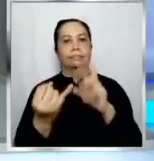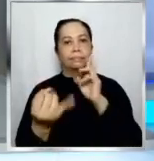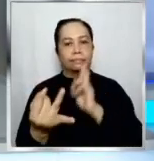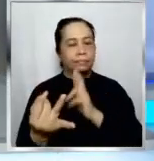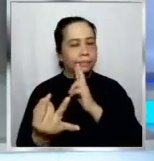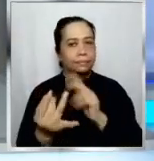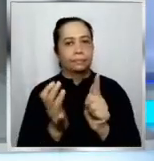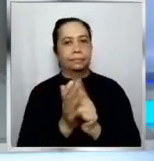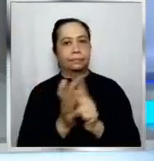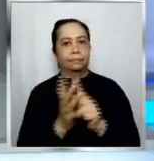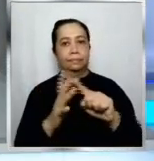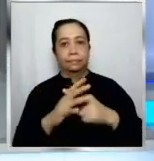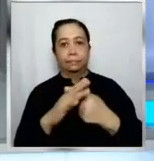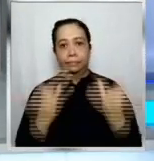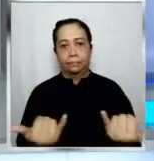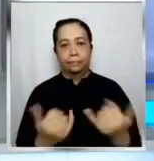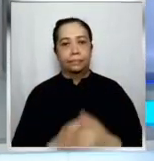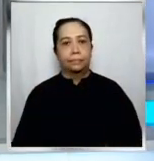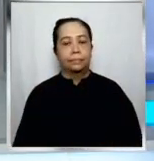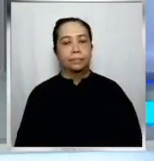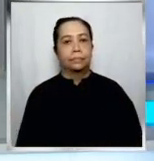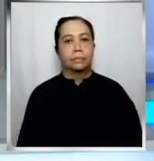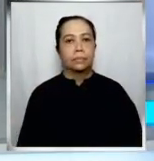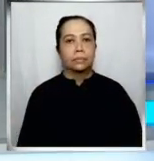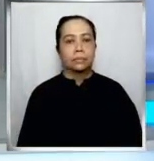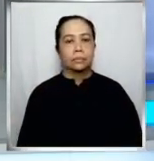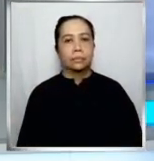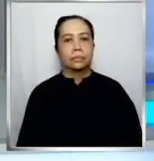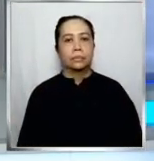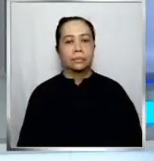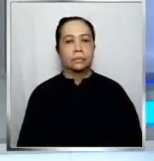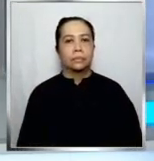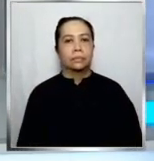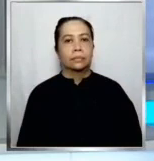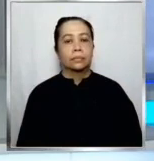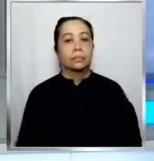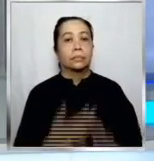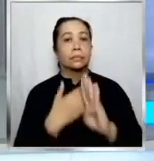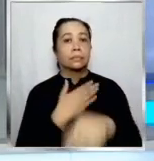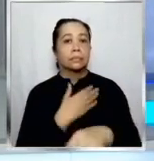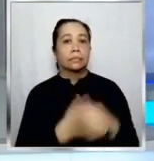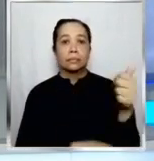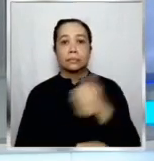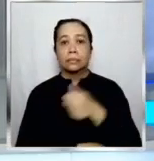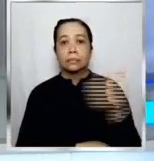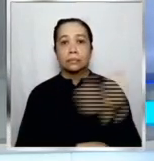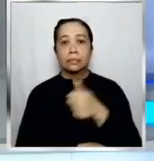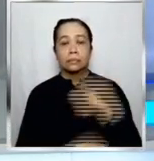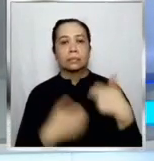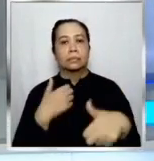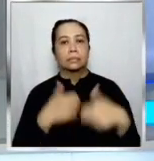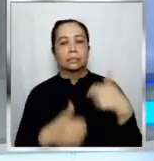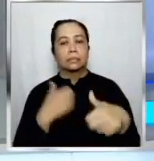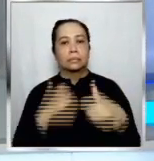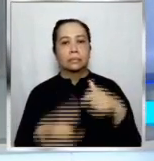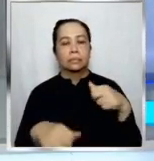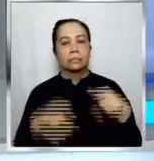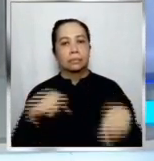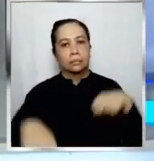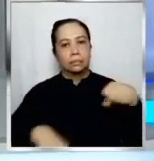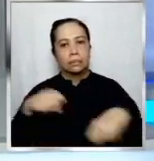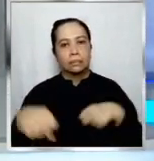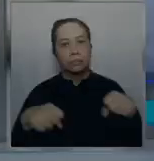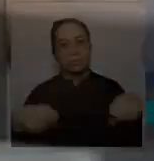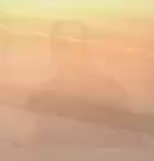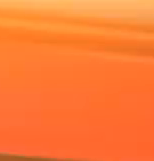Balikpasada pero problemado mga tricycle at pedicab driver. Bukod sa maraming limitasyon, maliit lang din daw ang kanilang kinikita. At nakatutok live